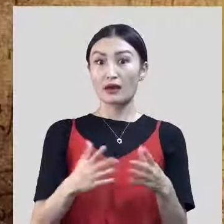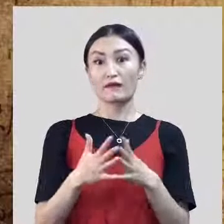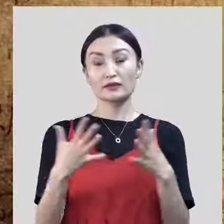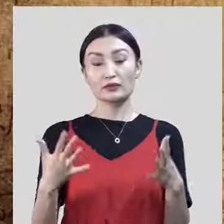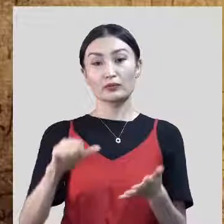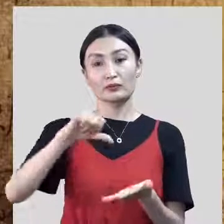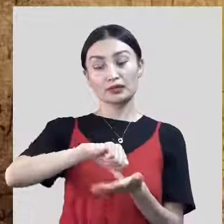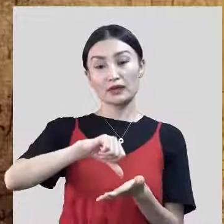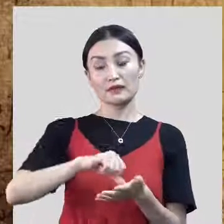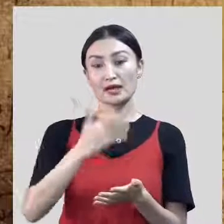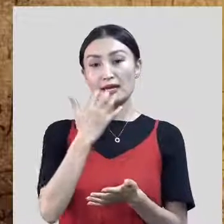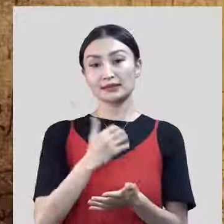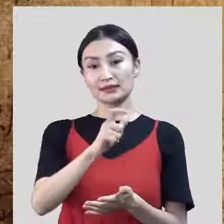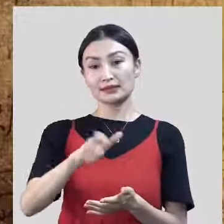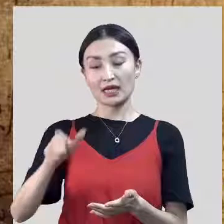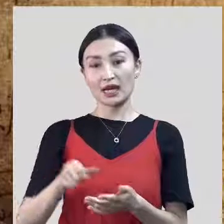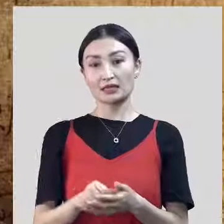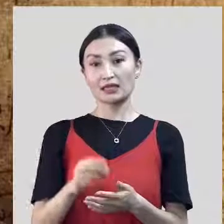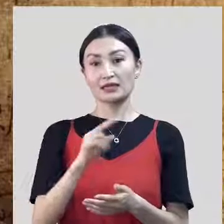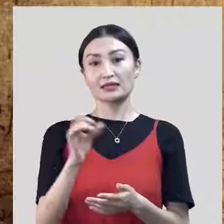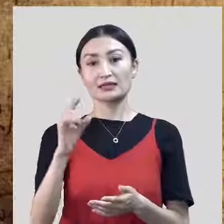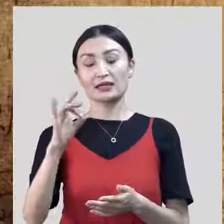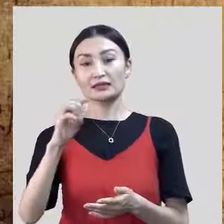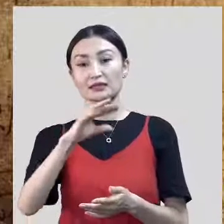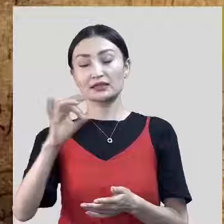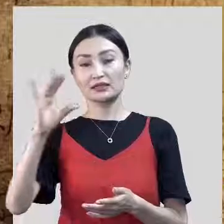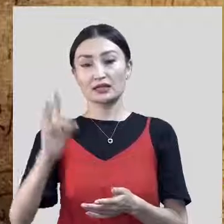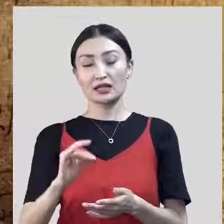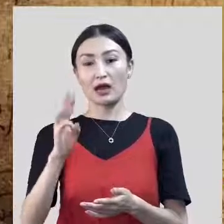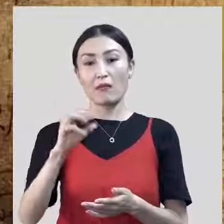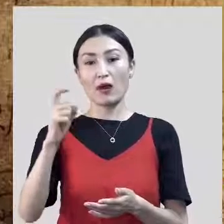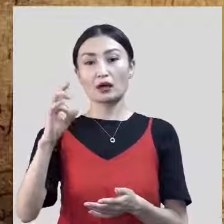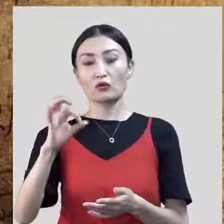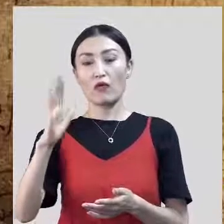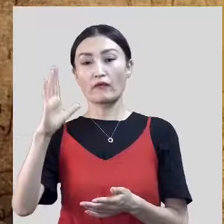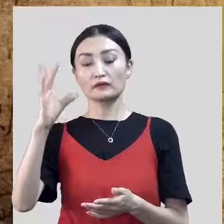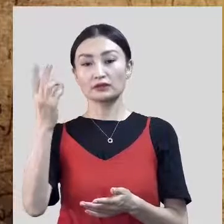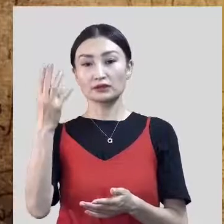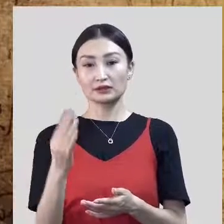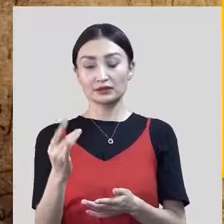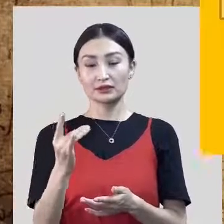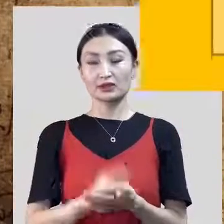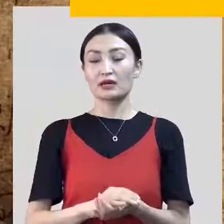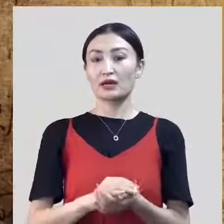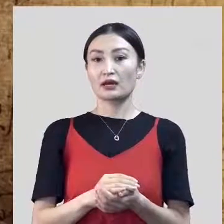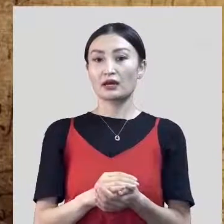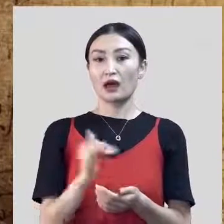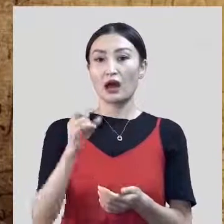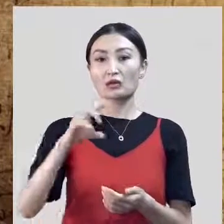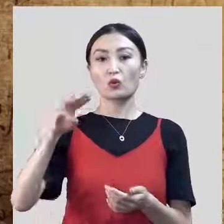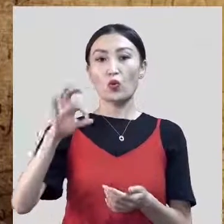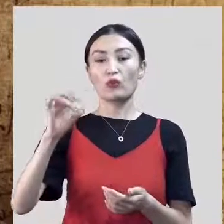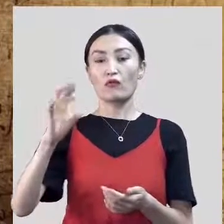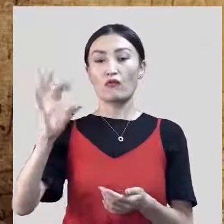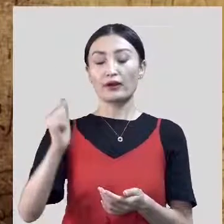представители крестьянства дезертиры махновцы зеленые-зеленые повстанцы антонова